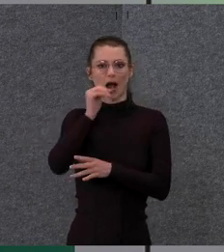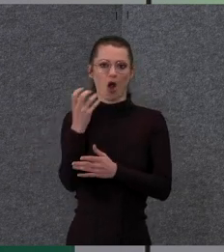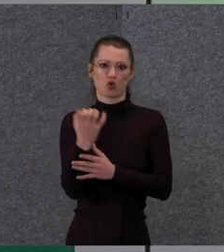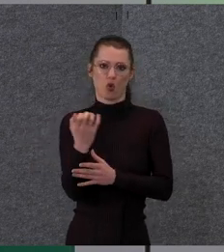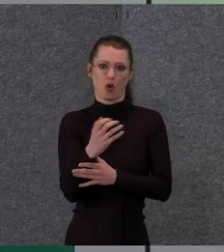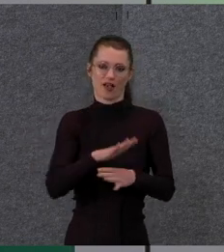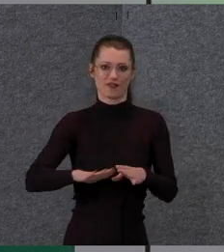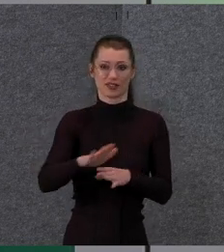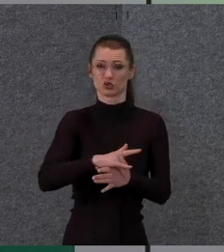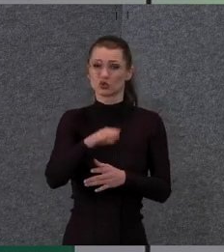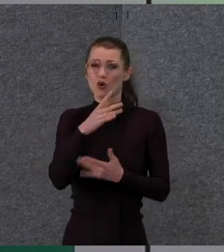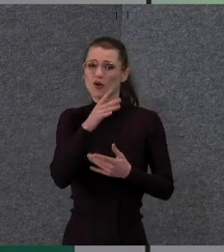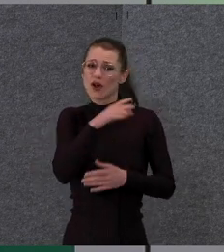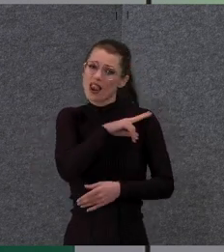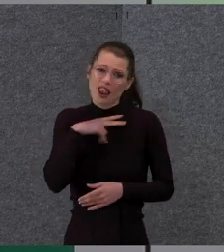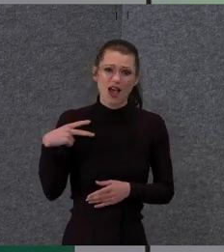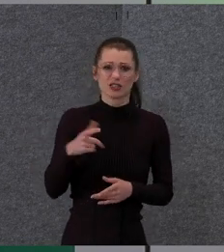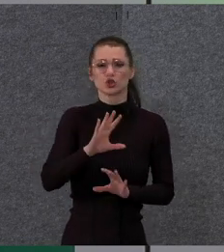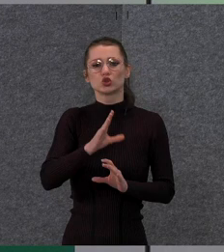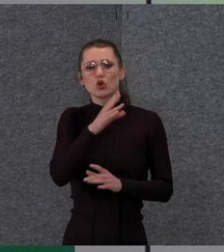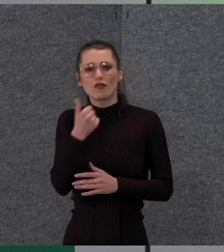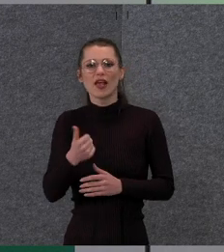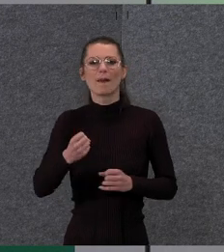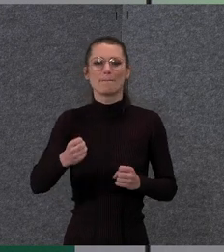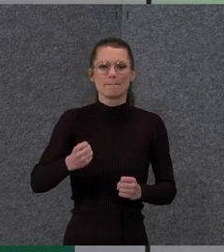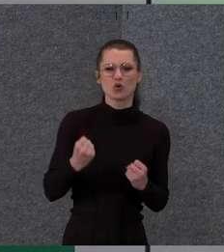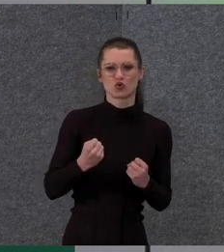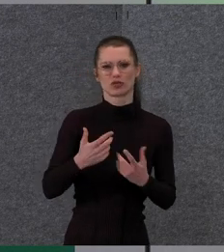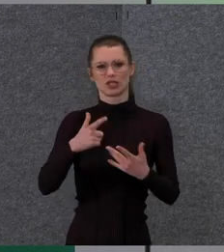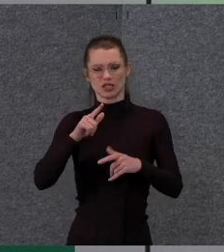so lange mit so viel Mut gegen die Zerstörung kämpfen.